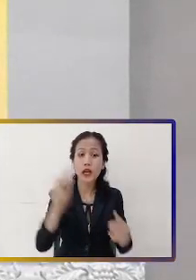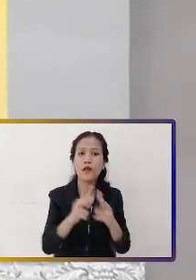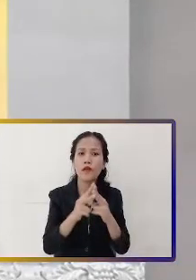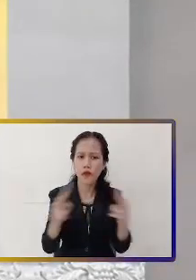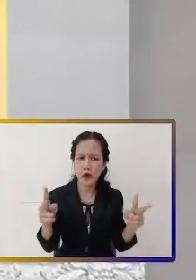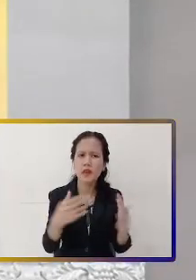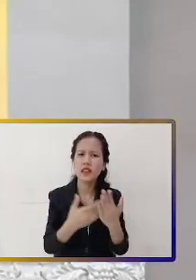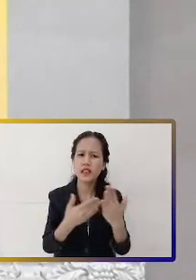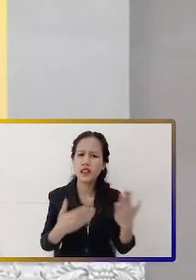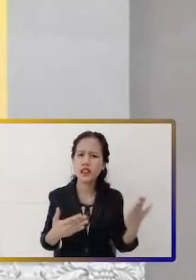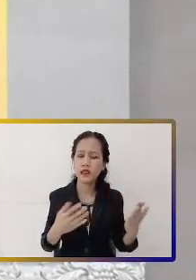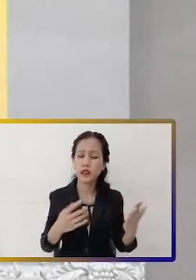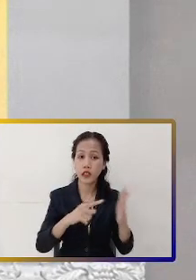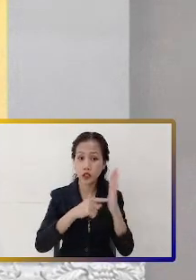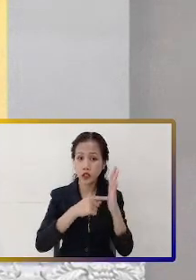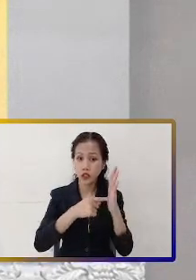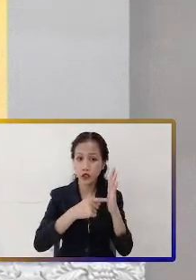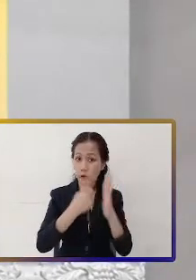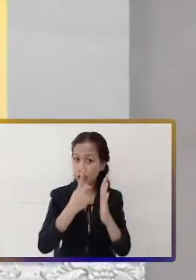Minsan,